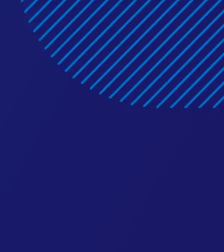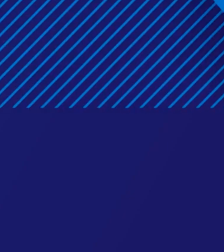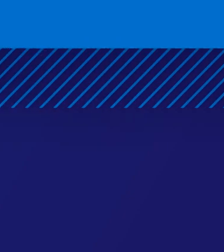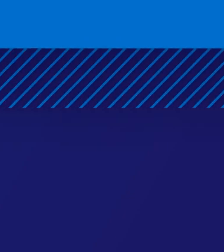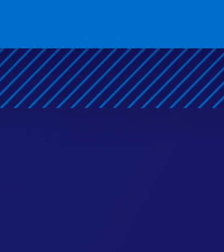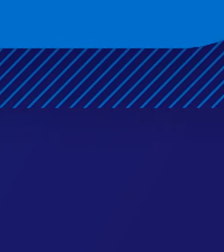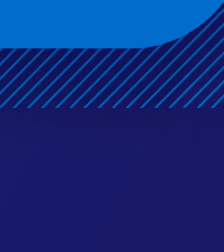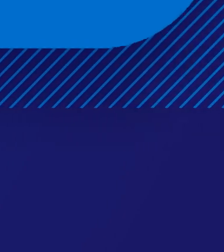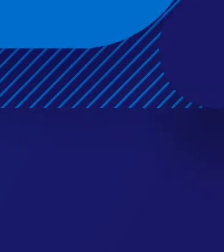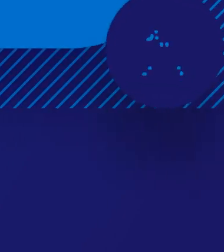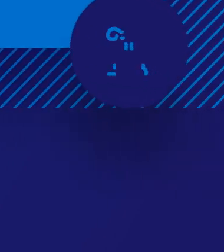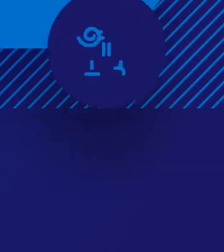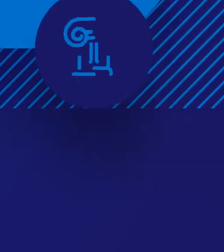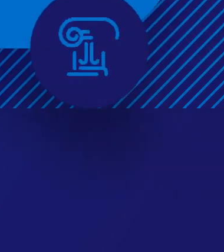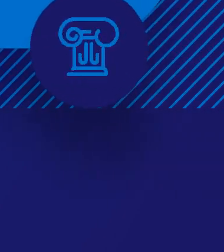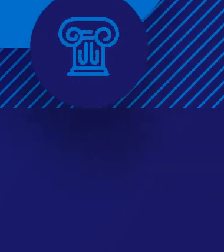bu